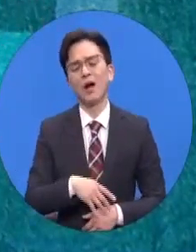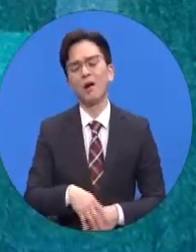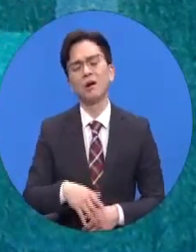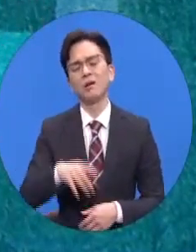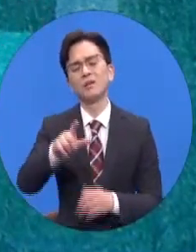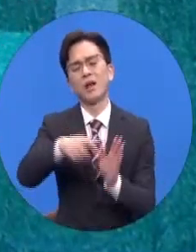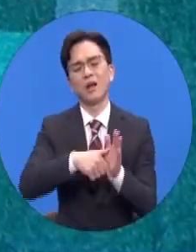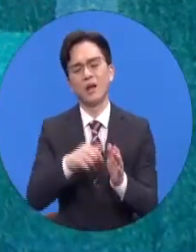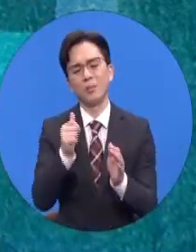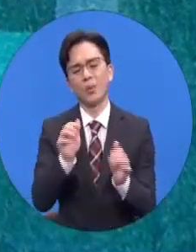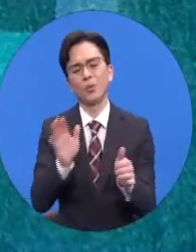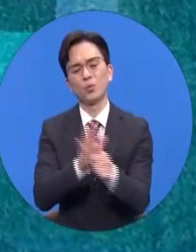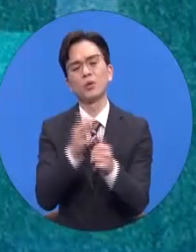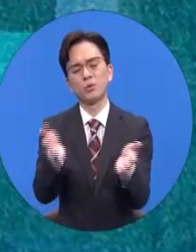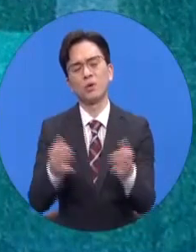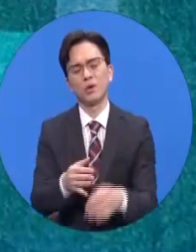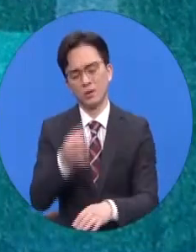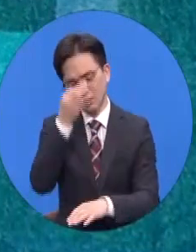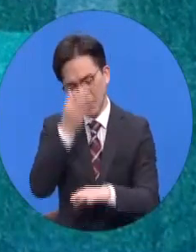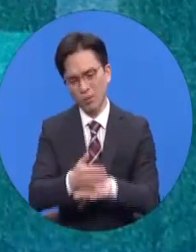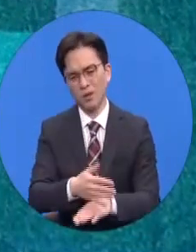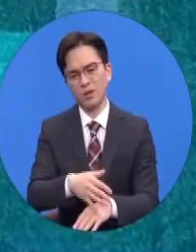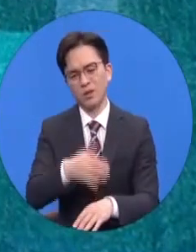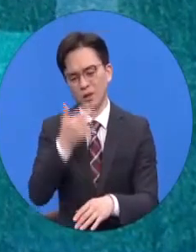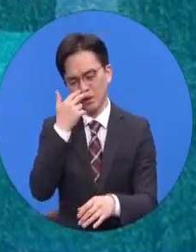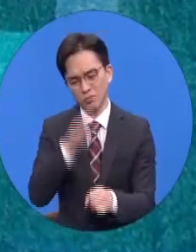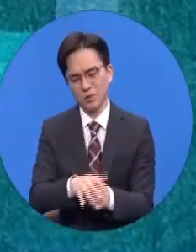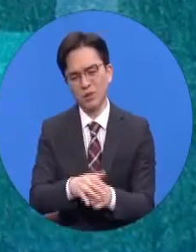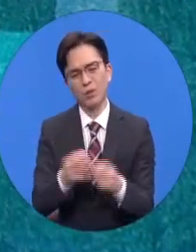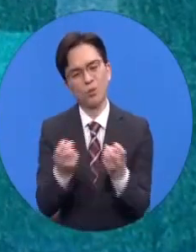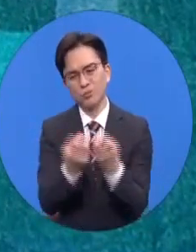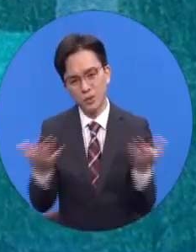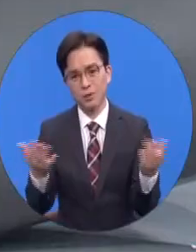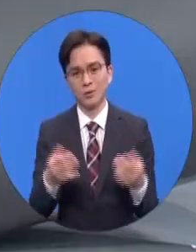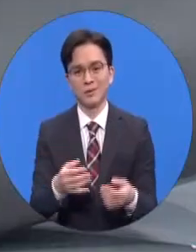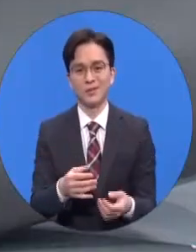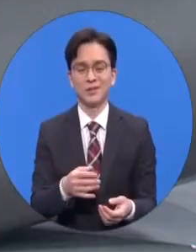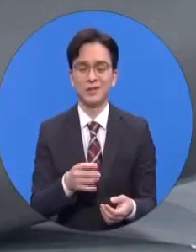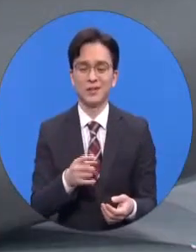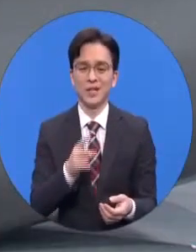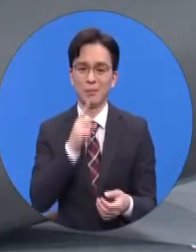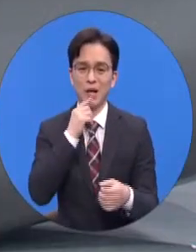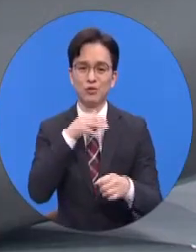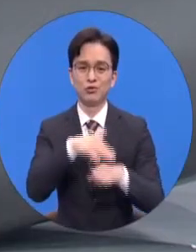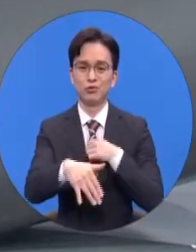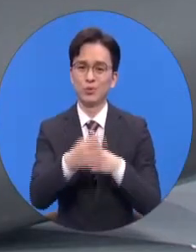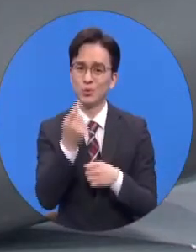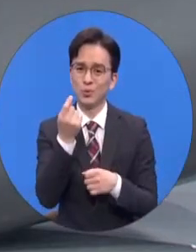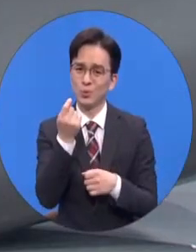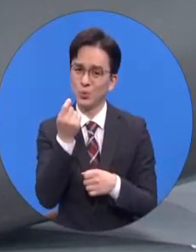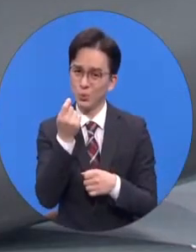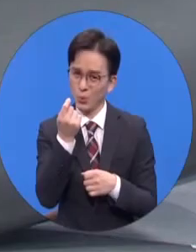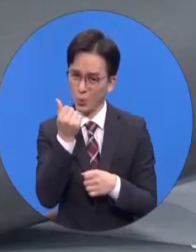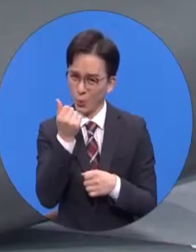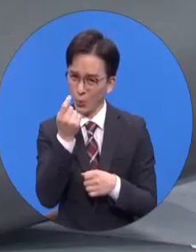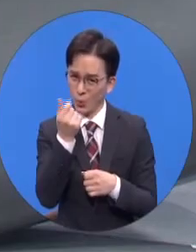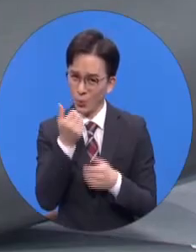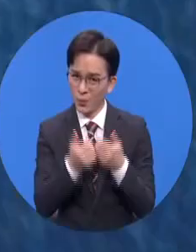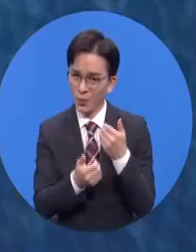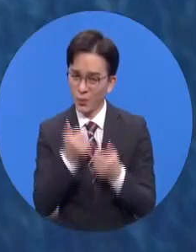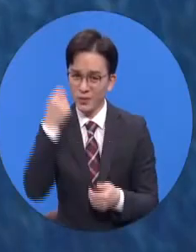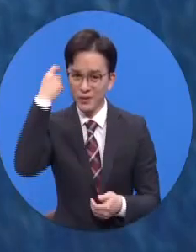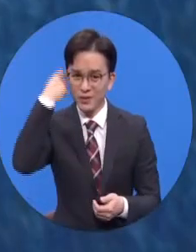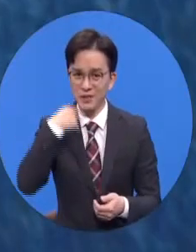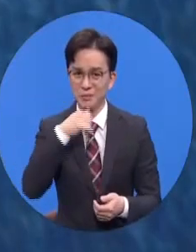자세가 너무 강하다 이렇게 비판이 지금 쏟아지고 있거든요 사실 그전에 데이터 폭력이라고 사실 그 워딩 은 조금 불편한 워딩